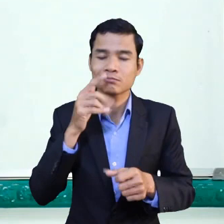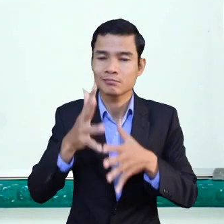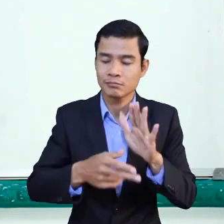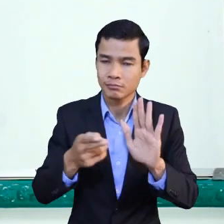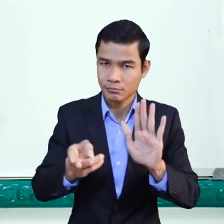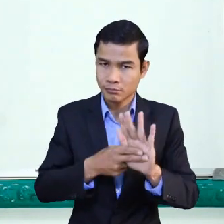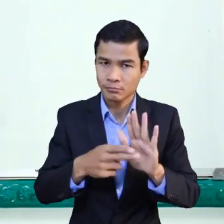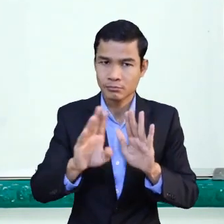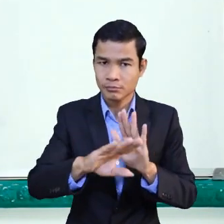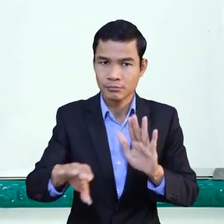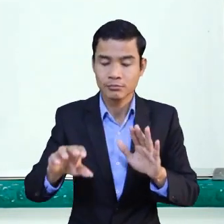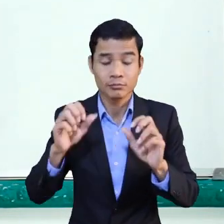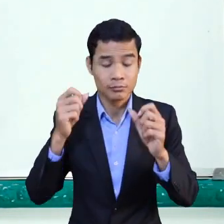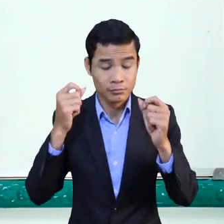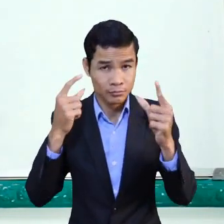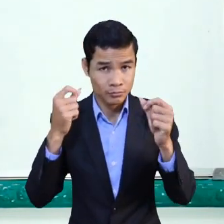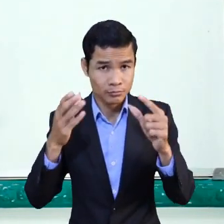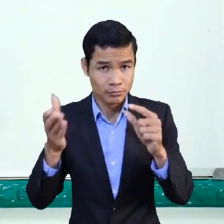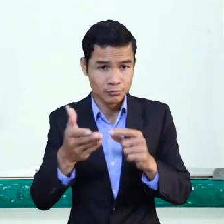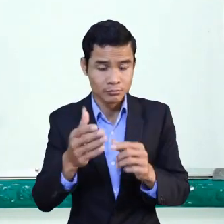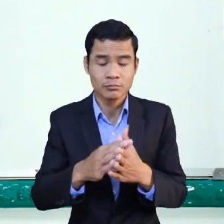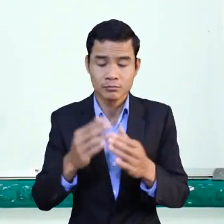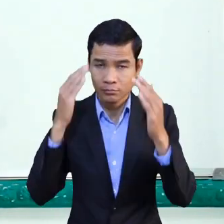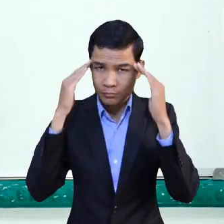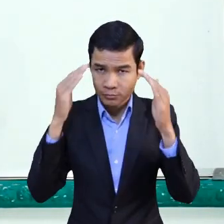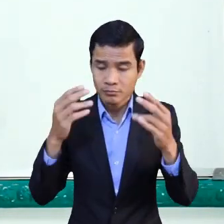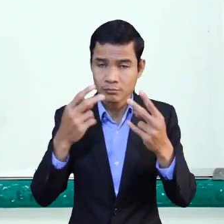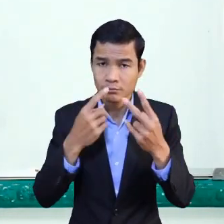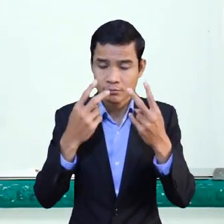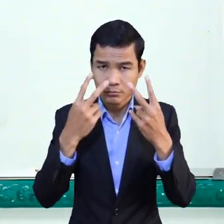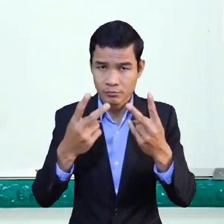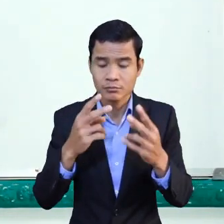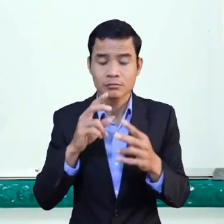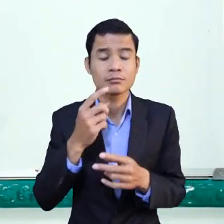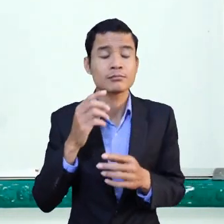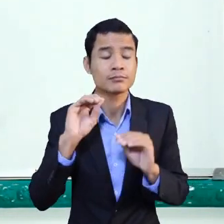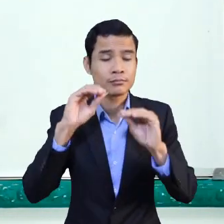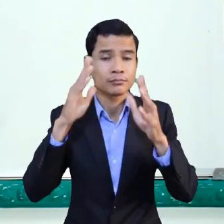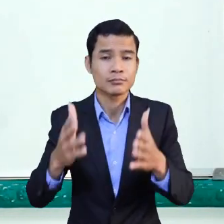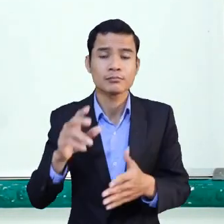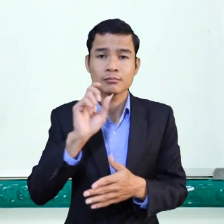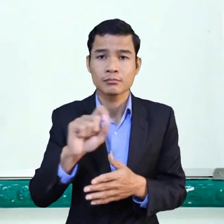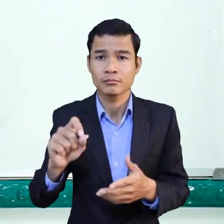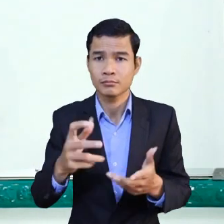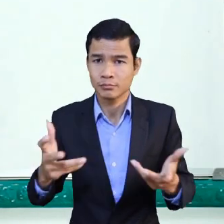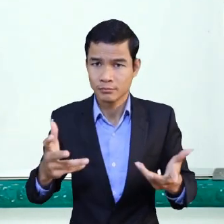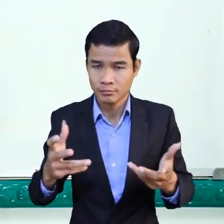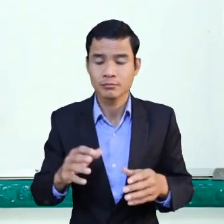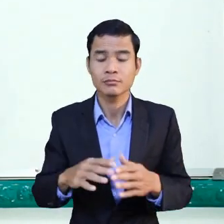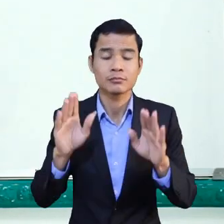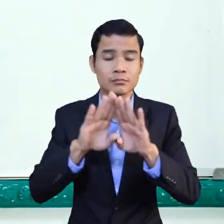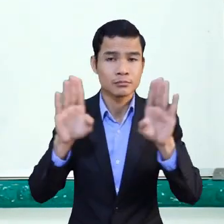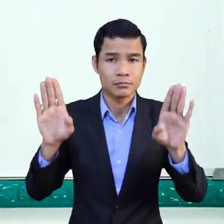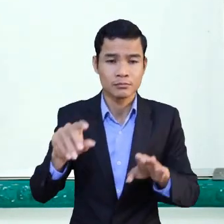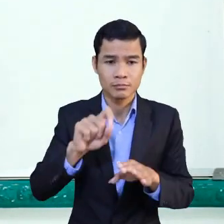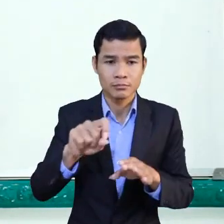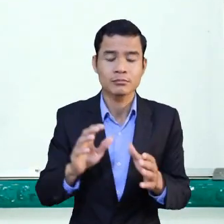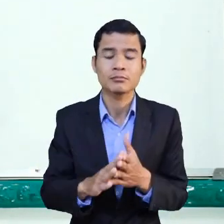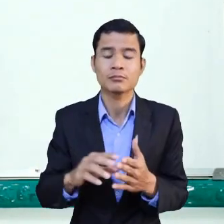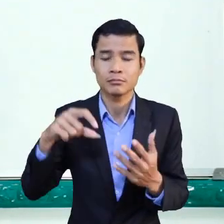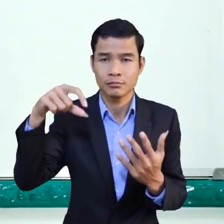ឲ្យបានលឺកូនស្ដាប់អ្នកគ្រូហើយមើលមកអ្នកគ្រូណាចាំមើលតើអ្នកគ្រូសរសេរដូចម្ដេចចា